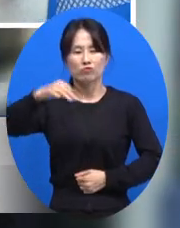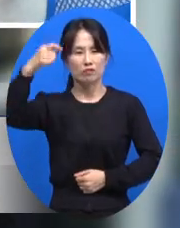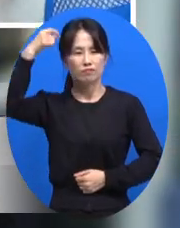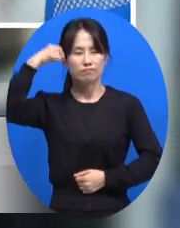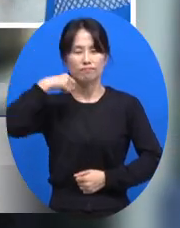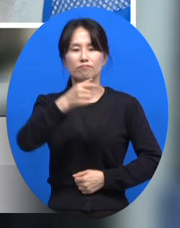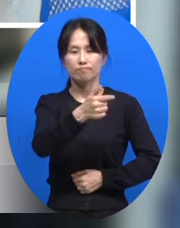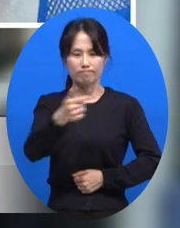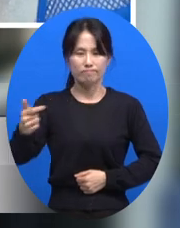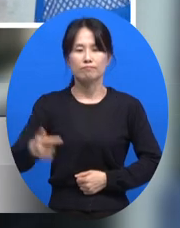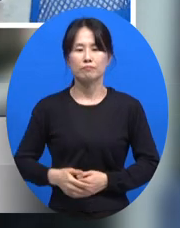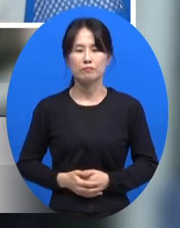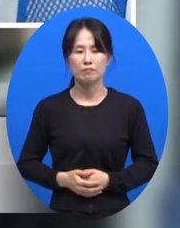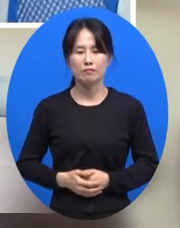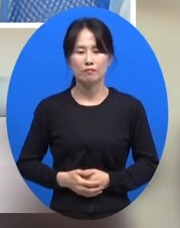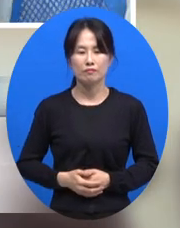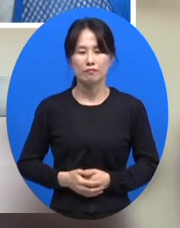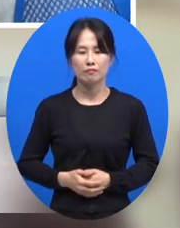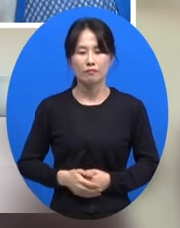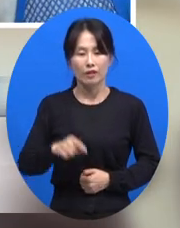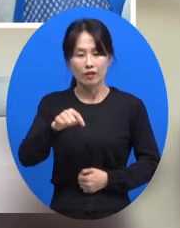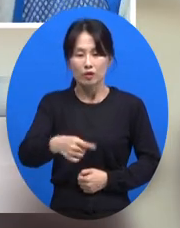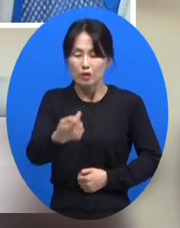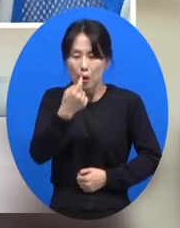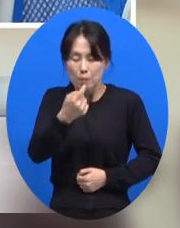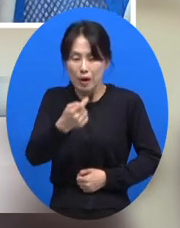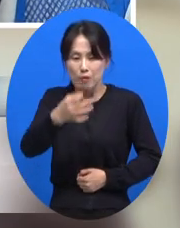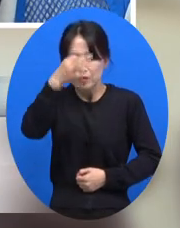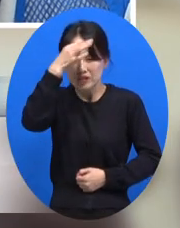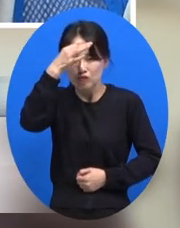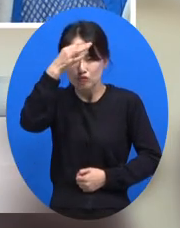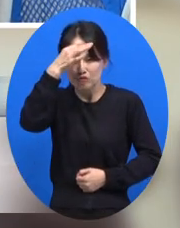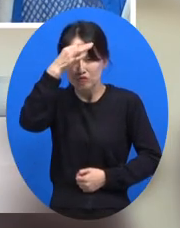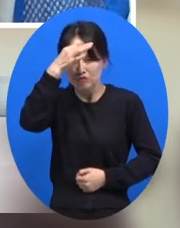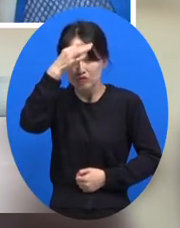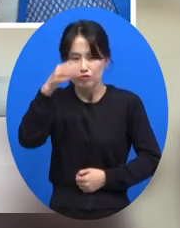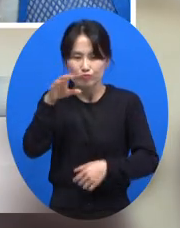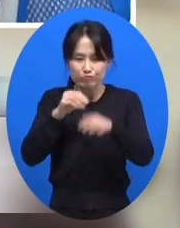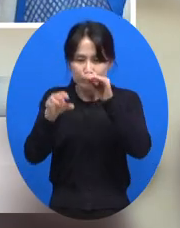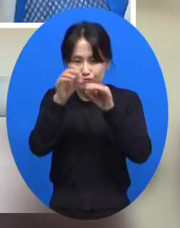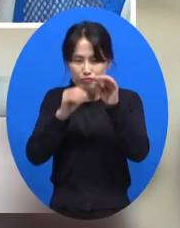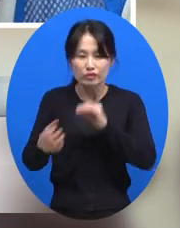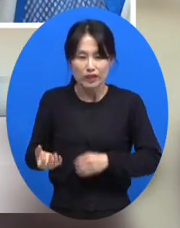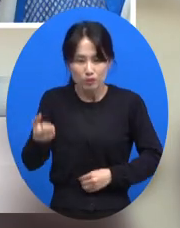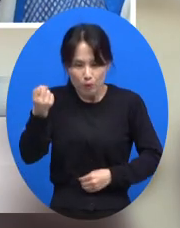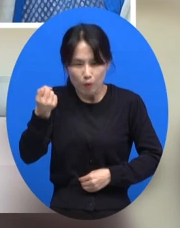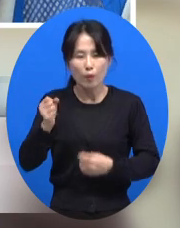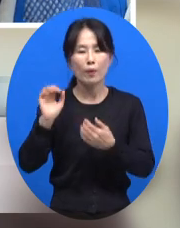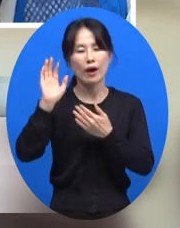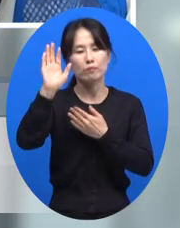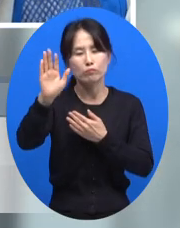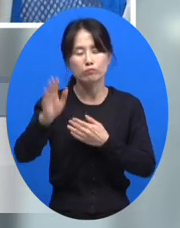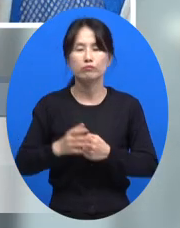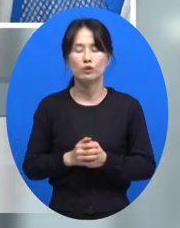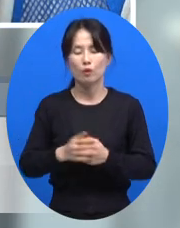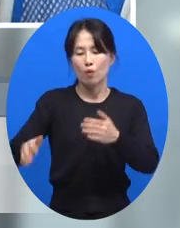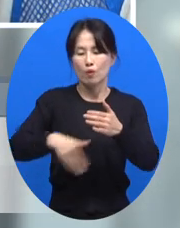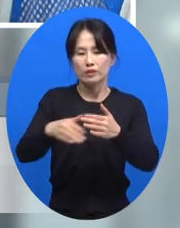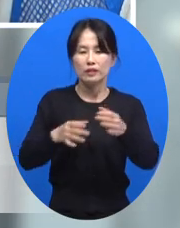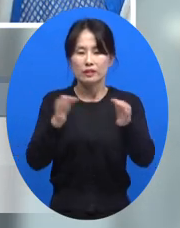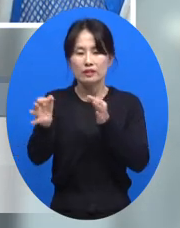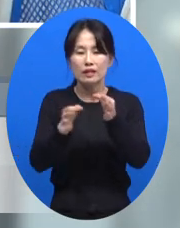상당한 그 보람을 느끼고 있습니다. 이제 여기서 배운 그 세탁 그 기능 기술을 이제 습득해서